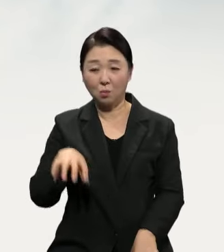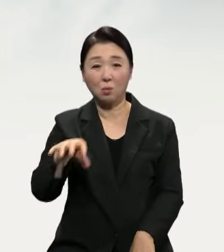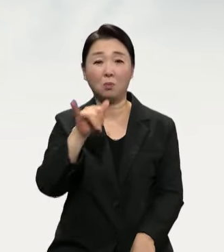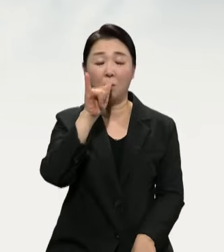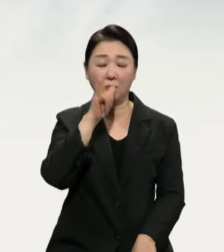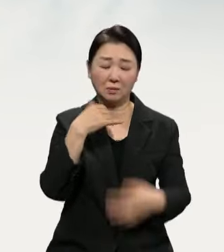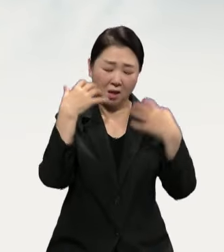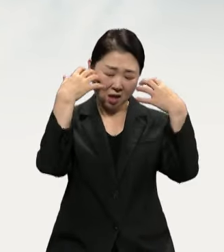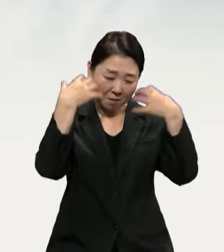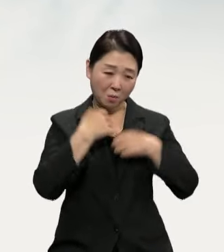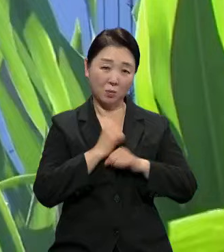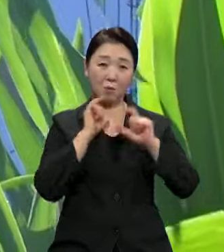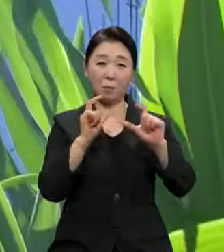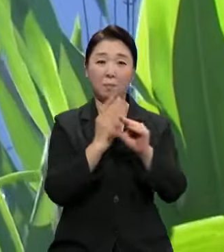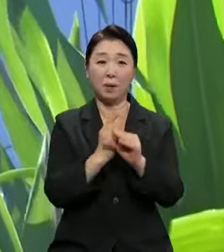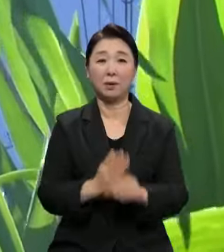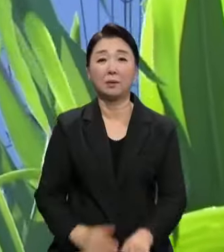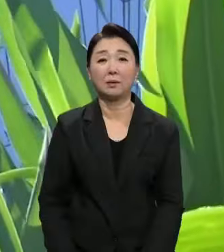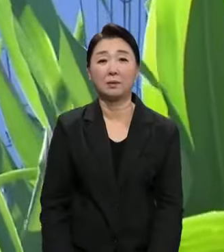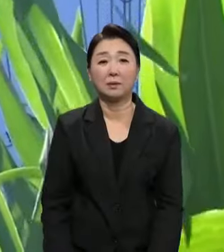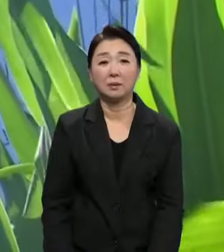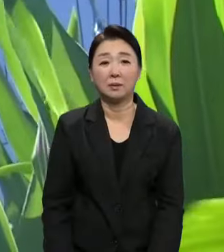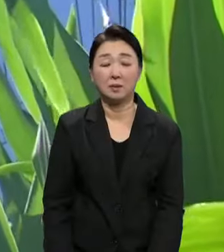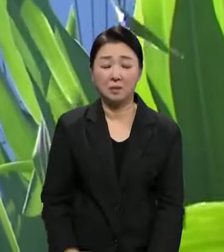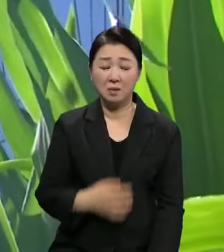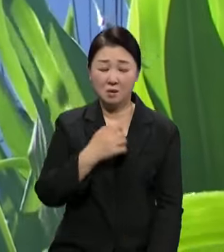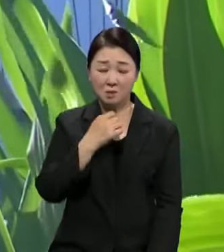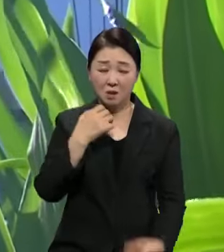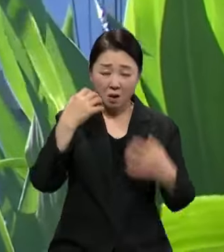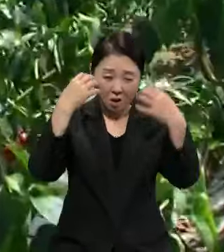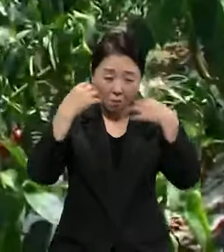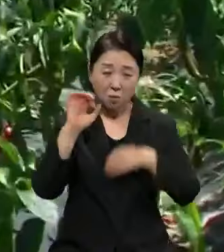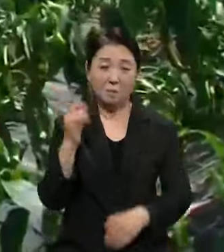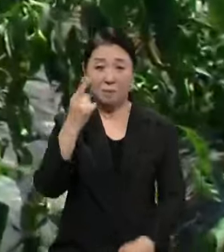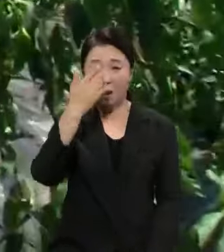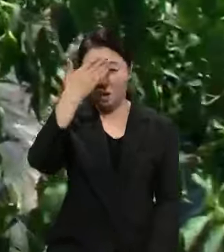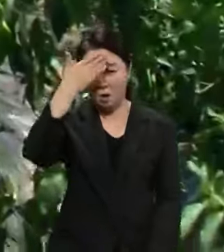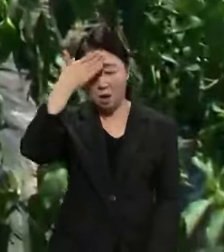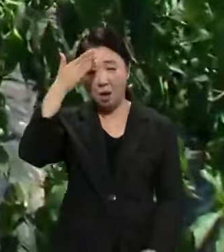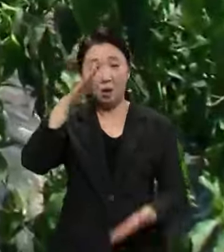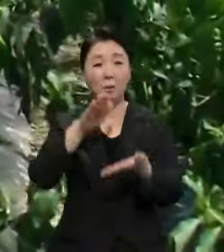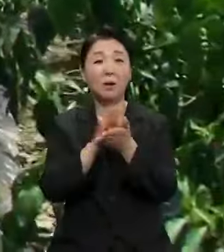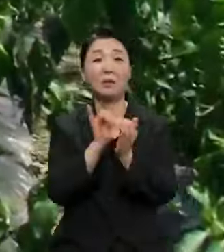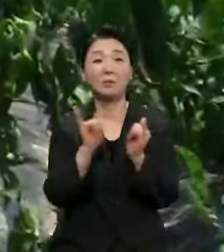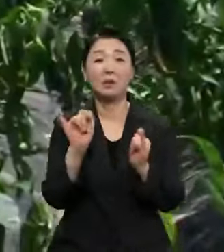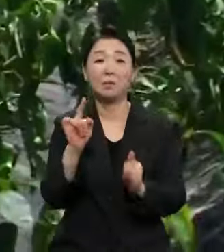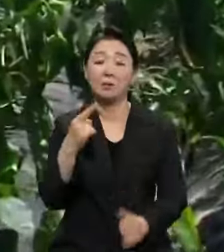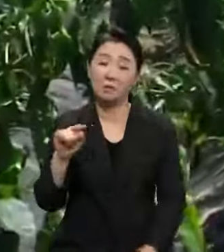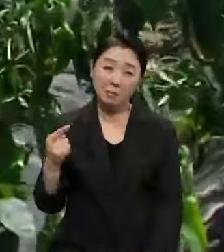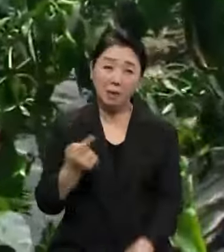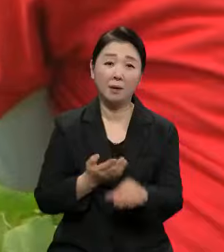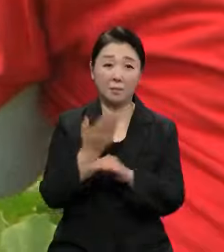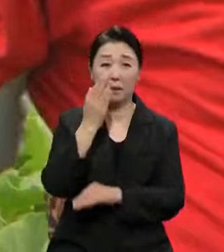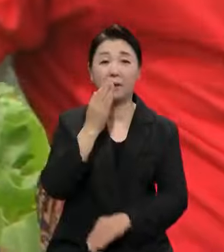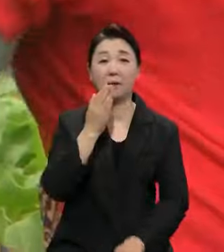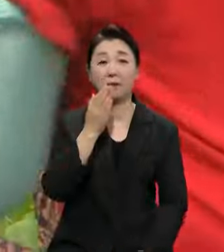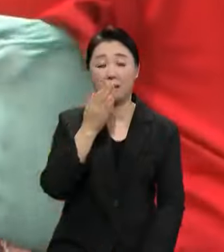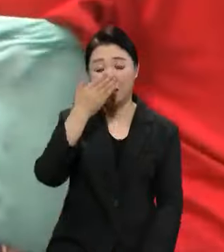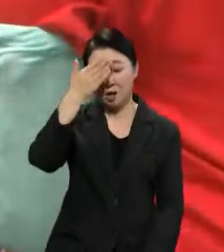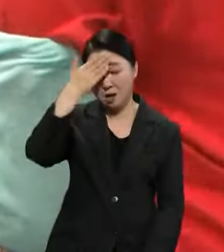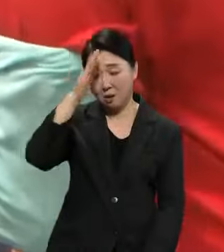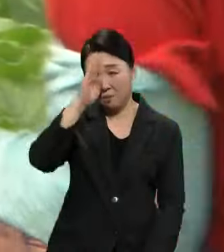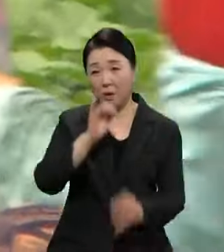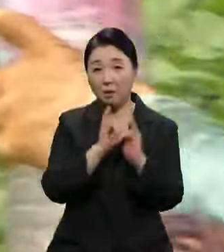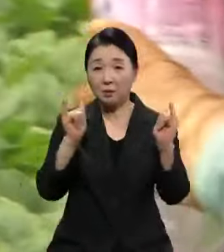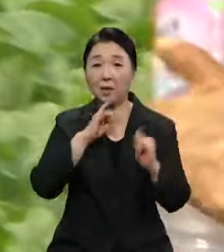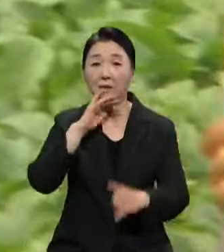폭염 경보가 발효 중입니다 지금까지 폭염으로 인한 운열 질환자는 100여명이 발생했습니다 온열질환자 중